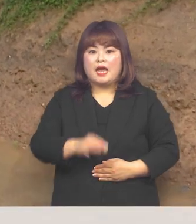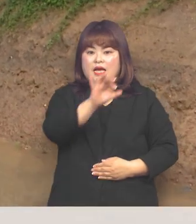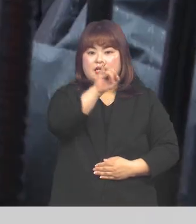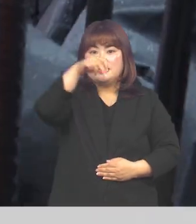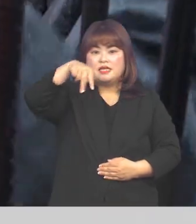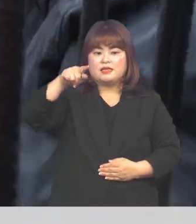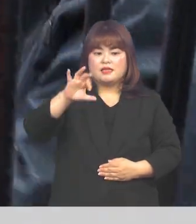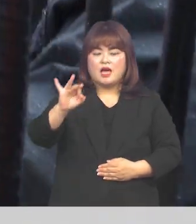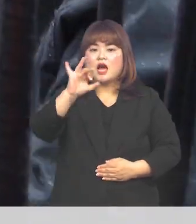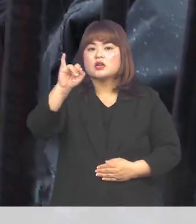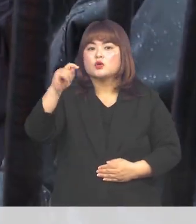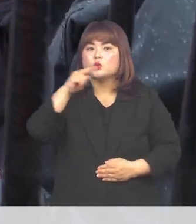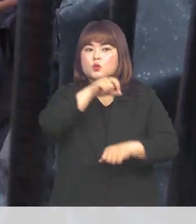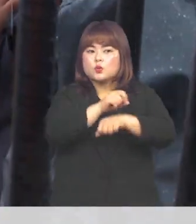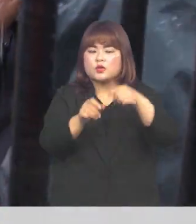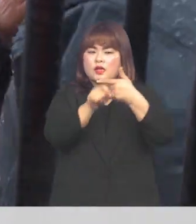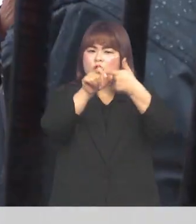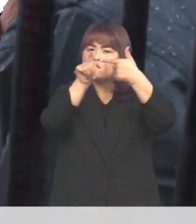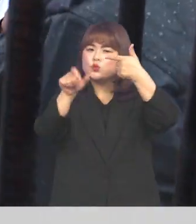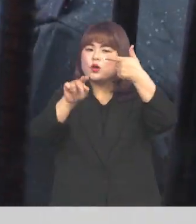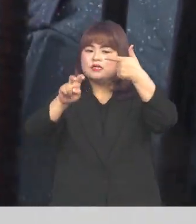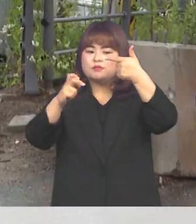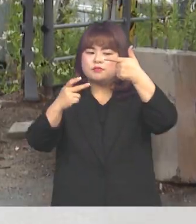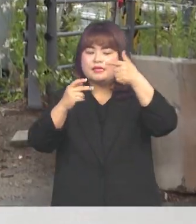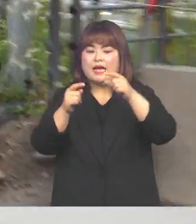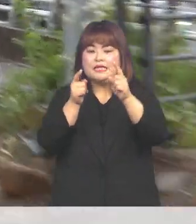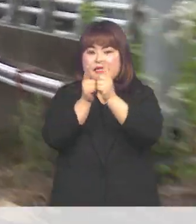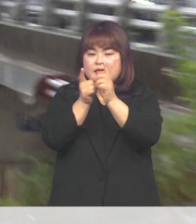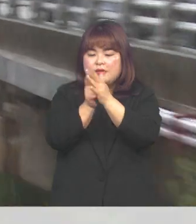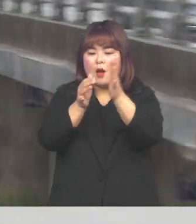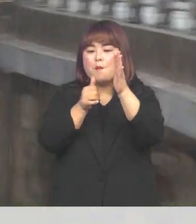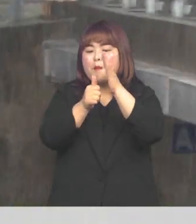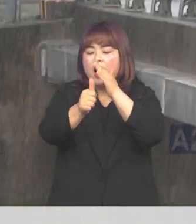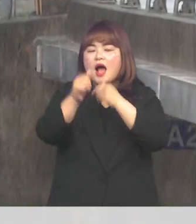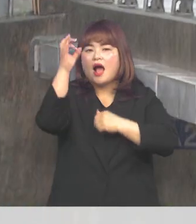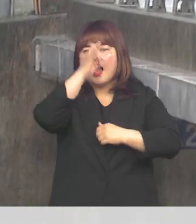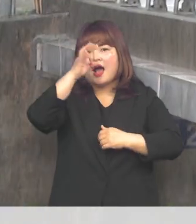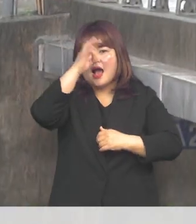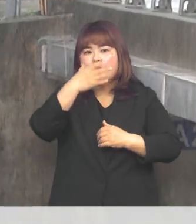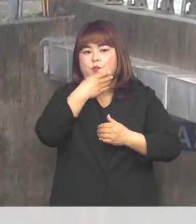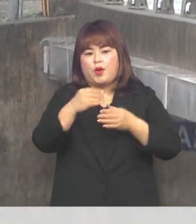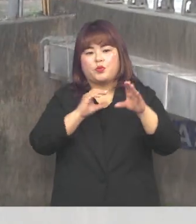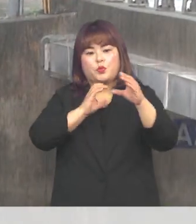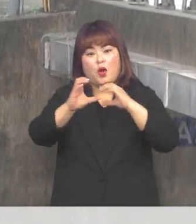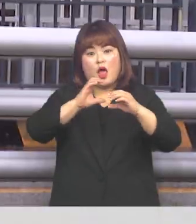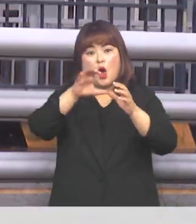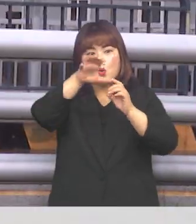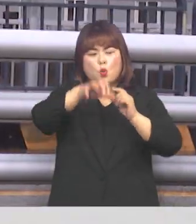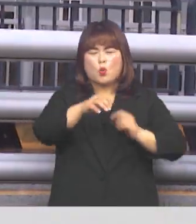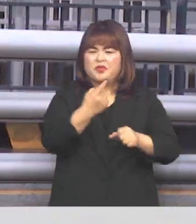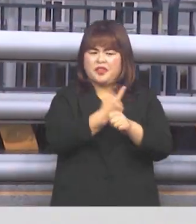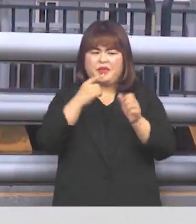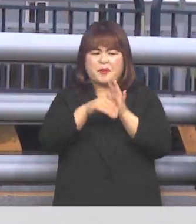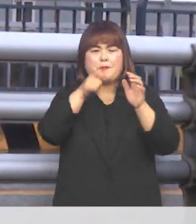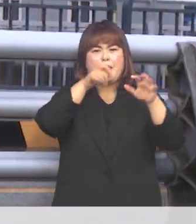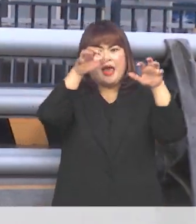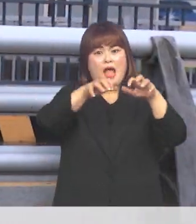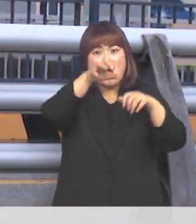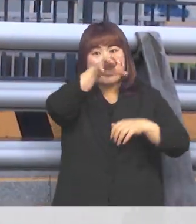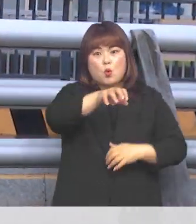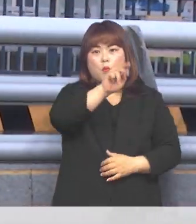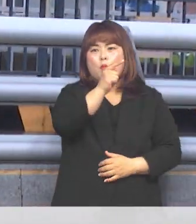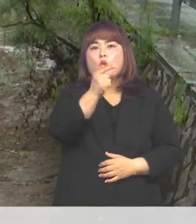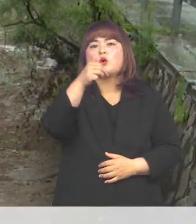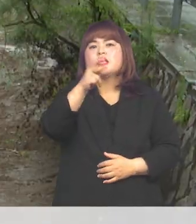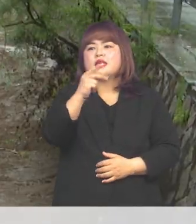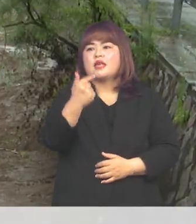이상일 용인특례시장은 29일 찾아가는 행복소통 시장실의 일환으로 지난해 수해 피해를 입은 처인구 모현읍과 수지구